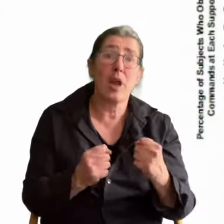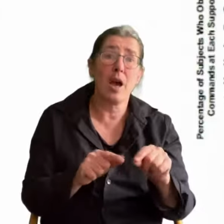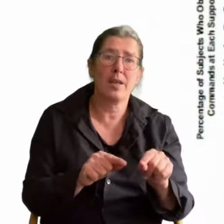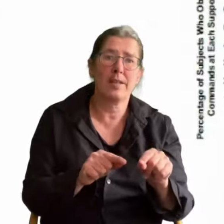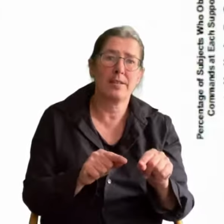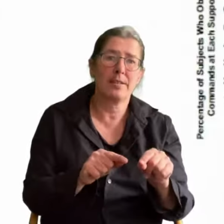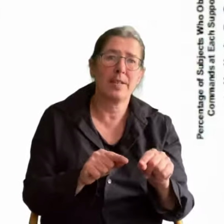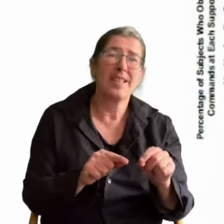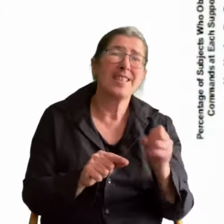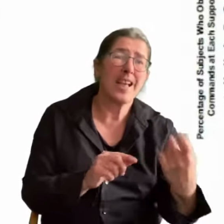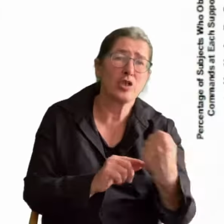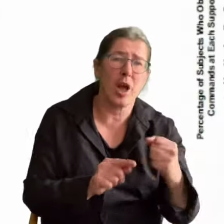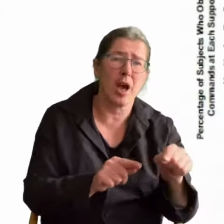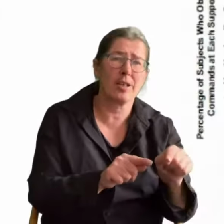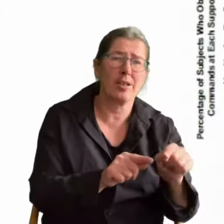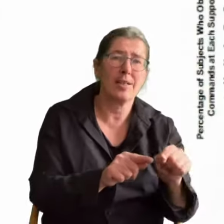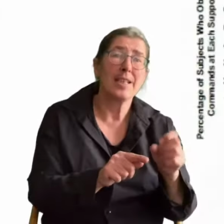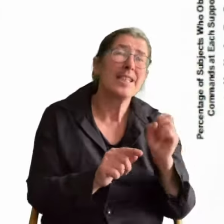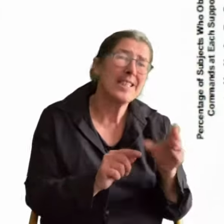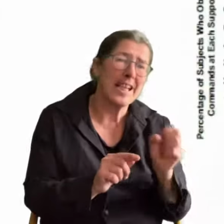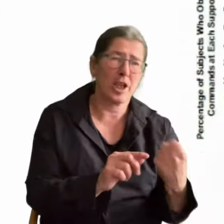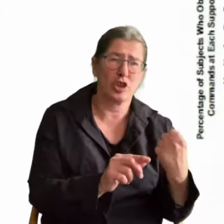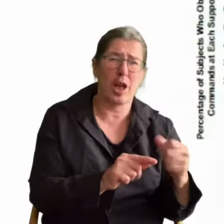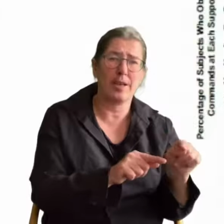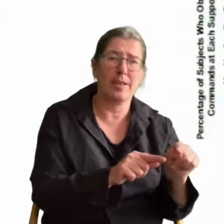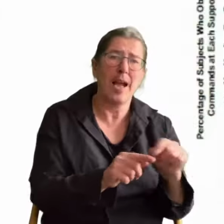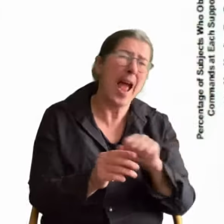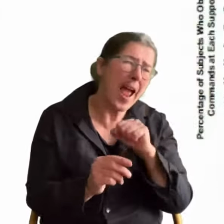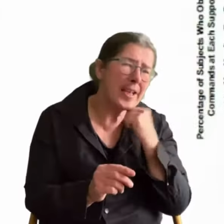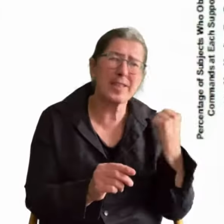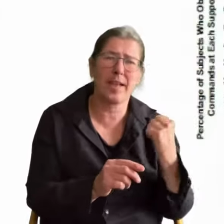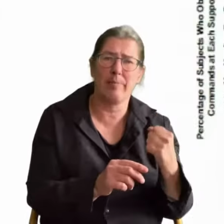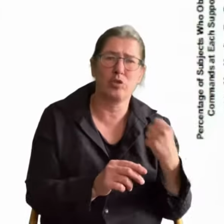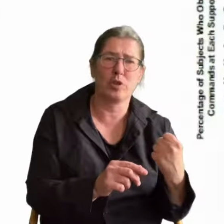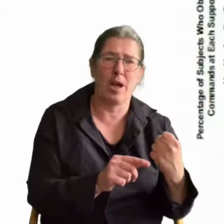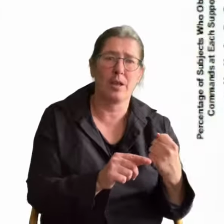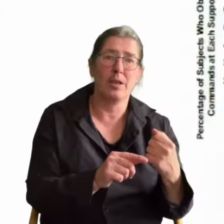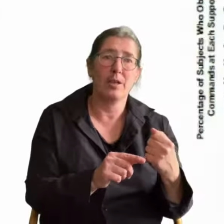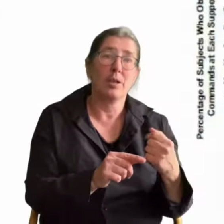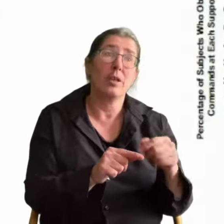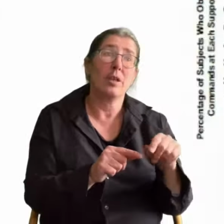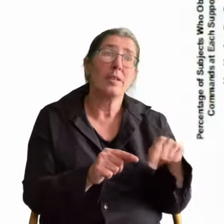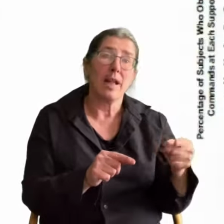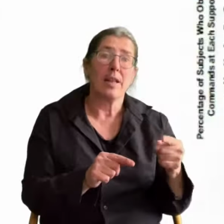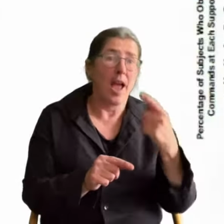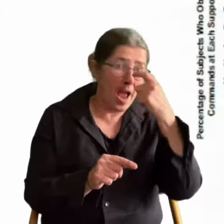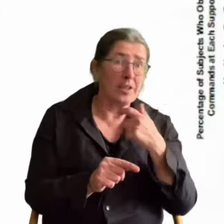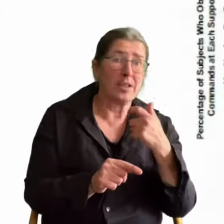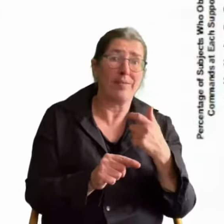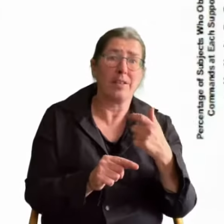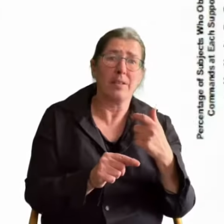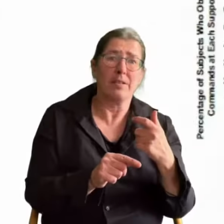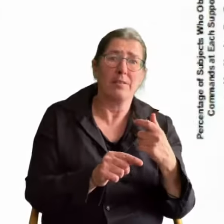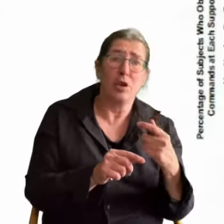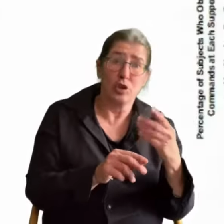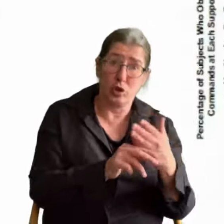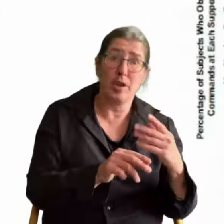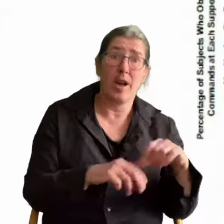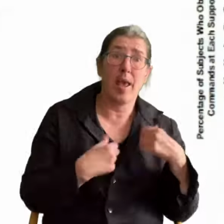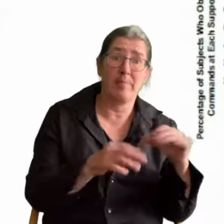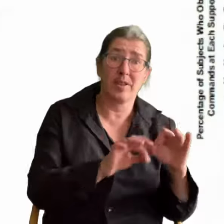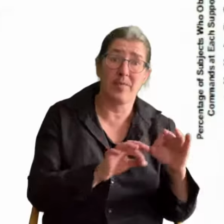stark sehr stark sehr sehr stark extrem starker elektroschock dann ein sehr ernsthafter schock also